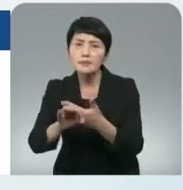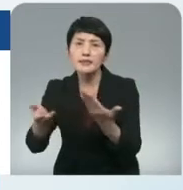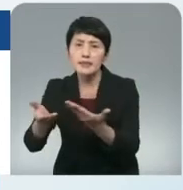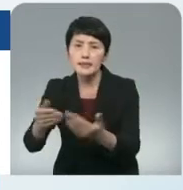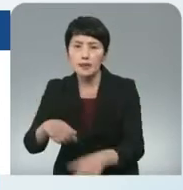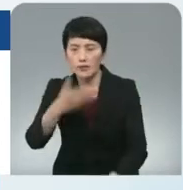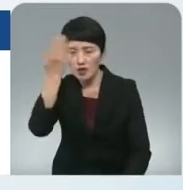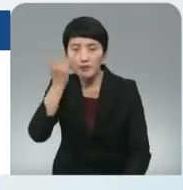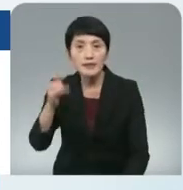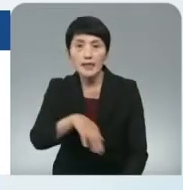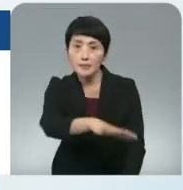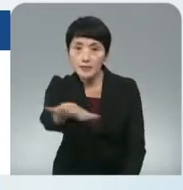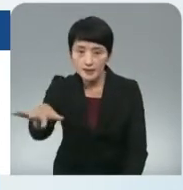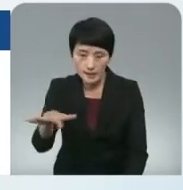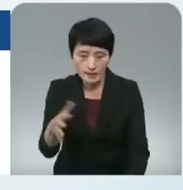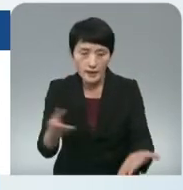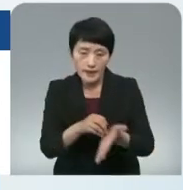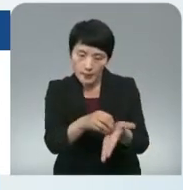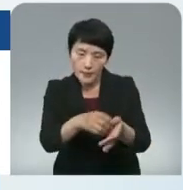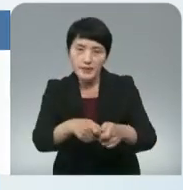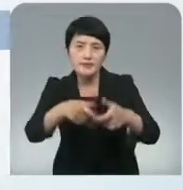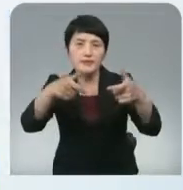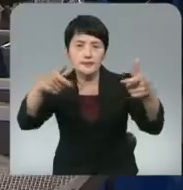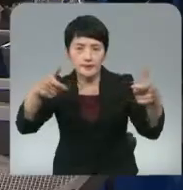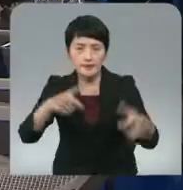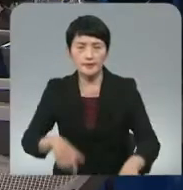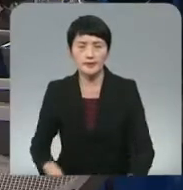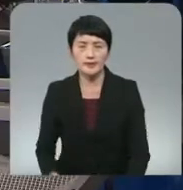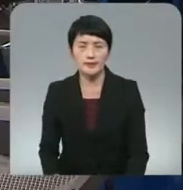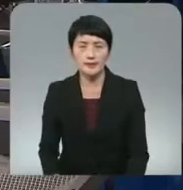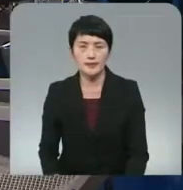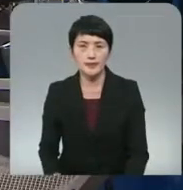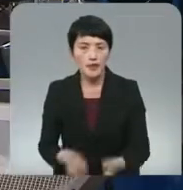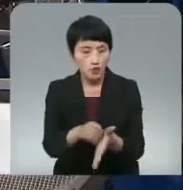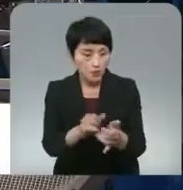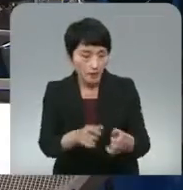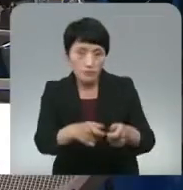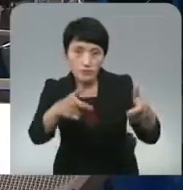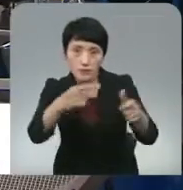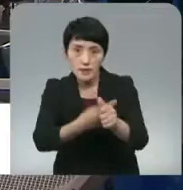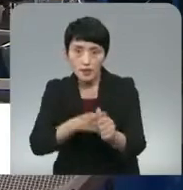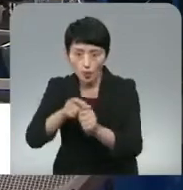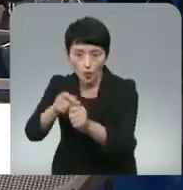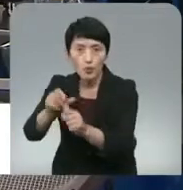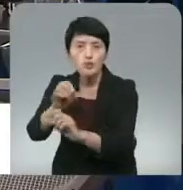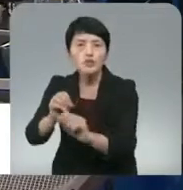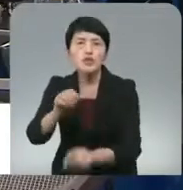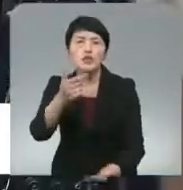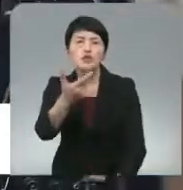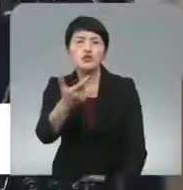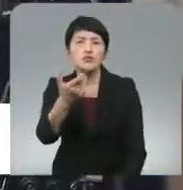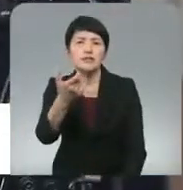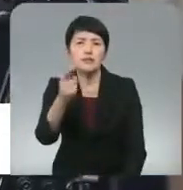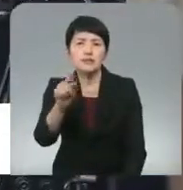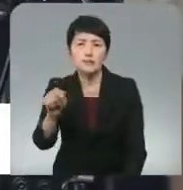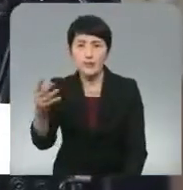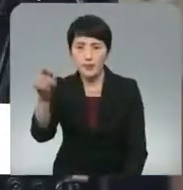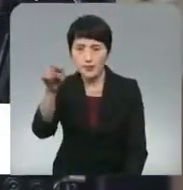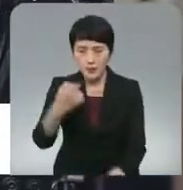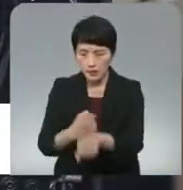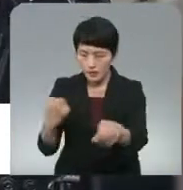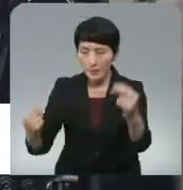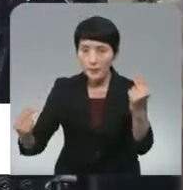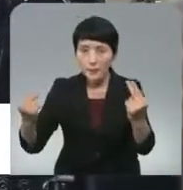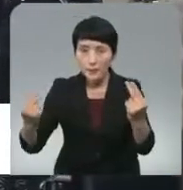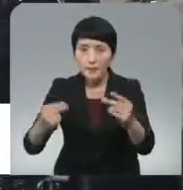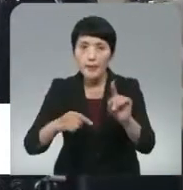零售业就业人口减少3.2万人，协会及组织维修和其他个人服务业减